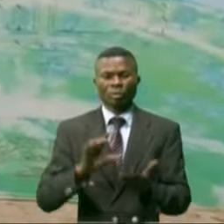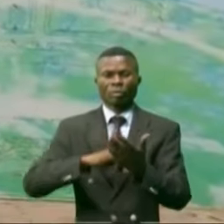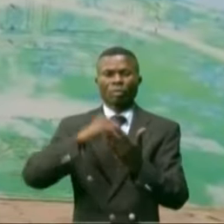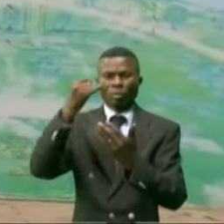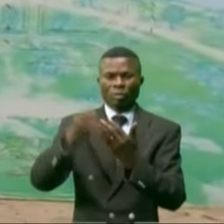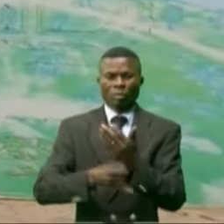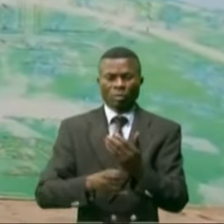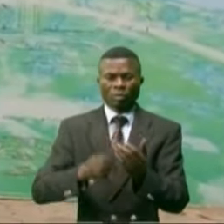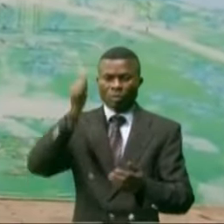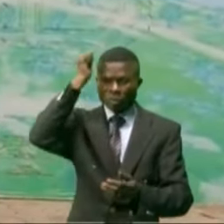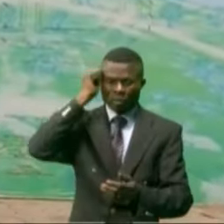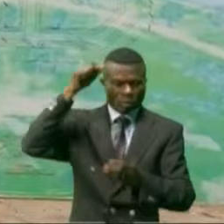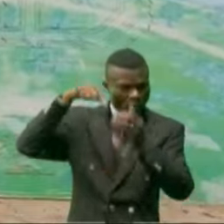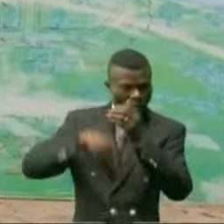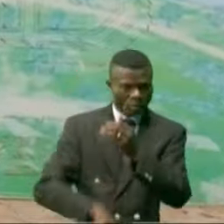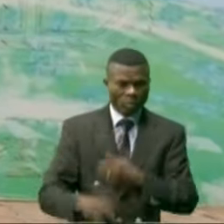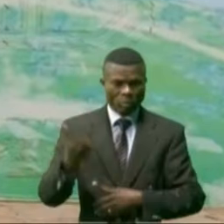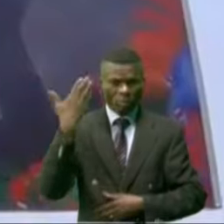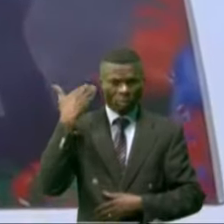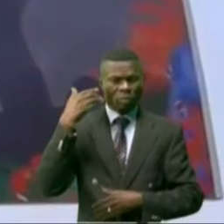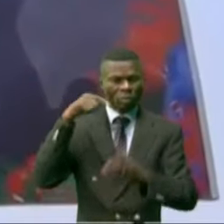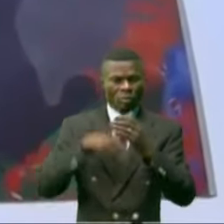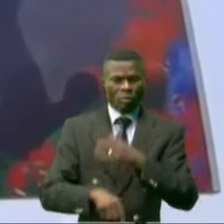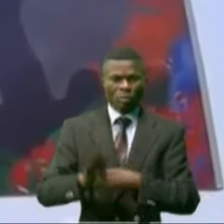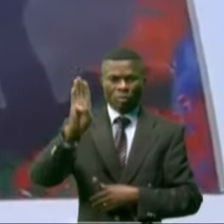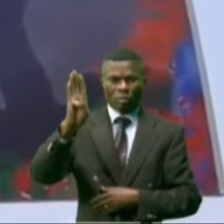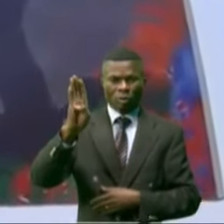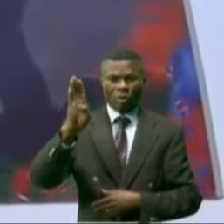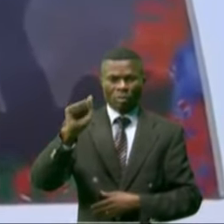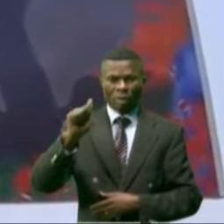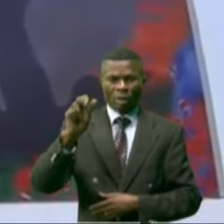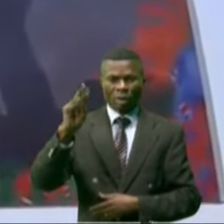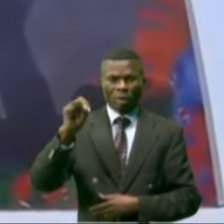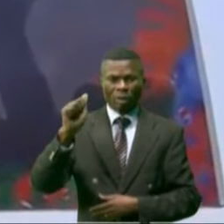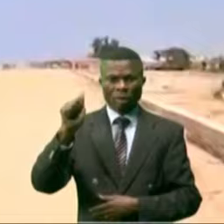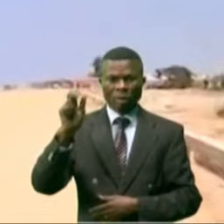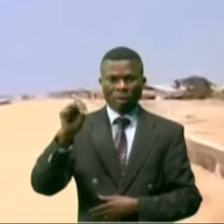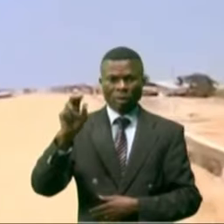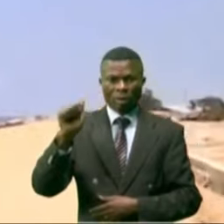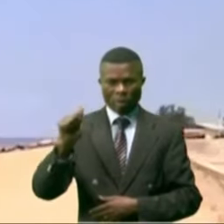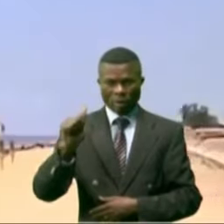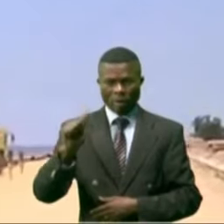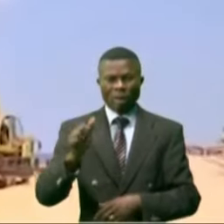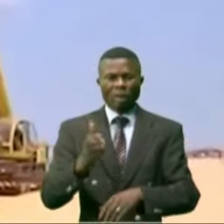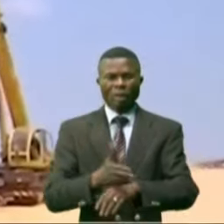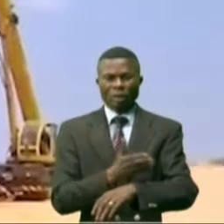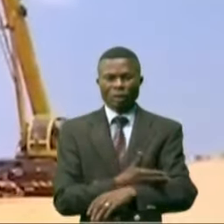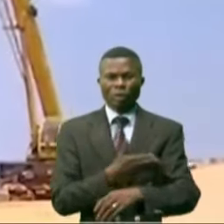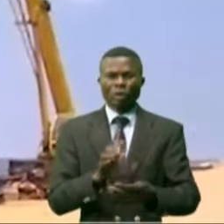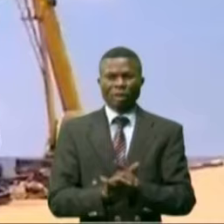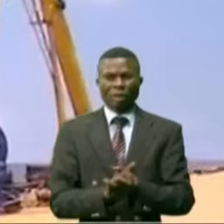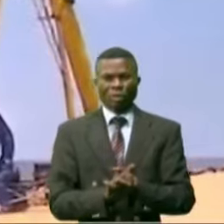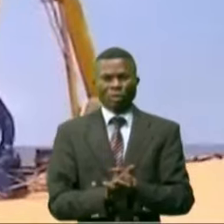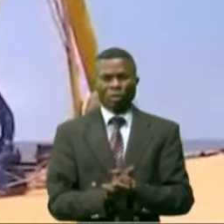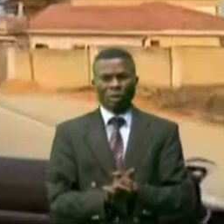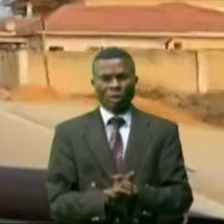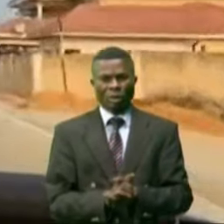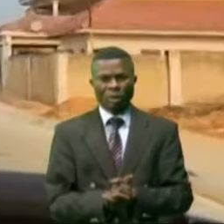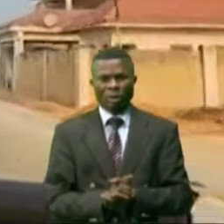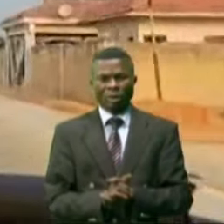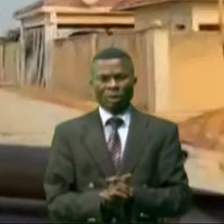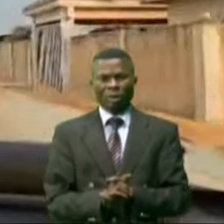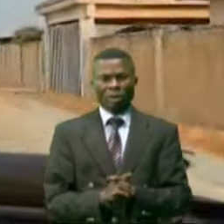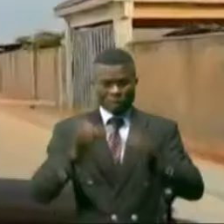en eau profonde de Banana est vieux comme Matusalem. Le sortir des rêves pour sa concrétisation et la volonté implacable